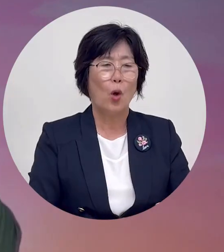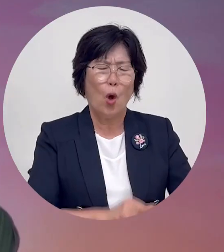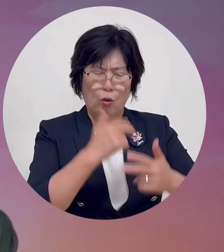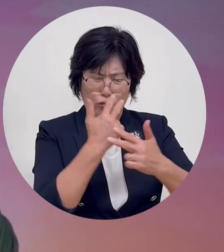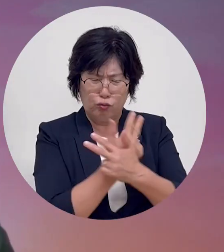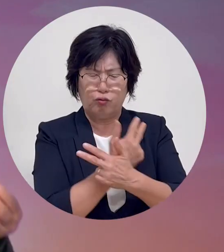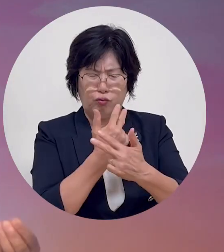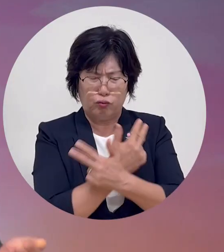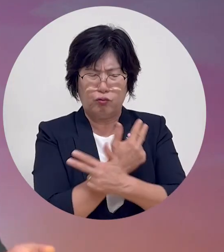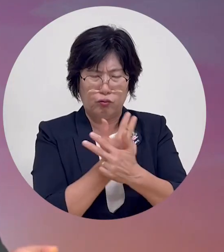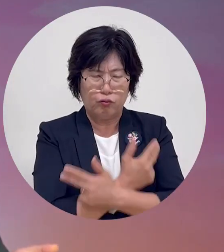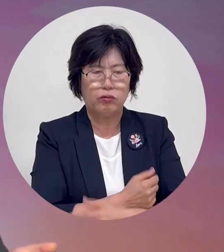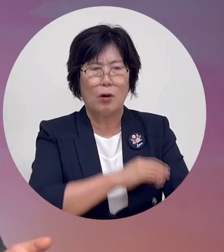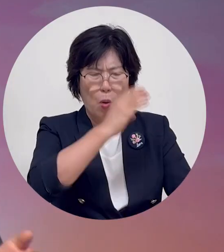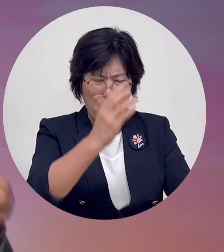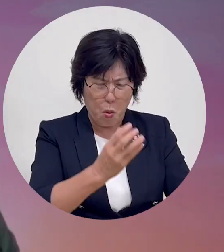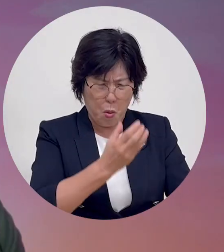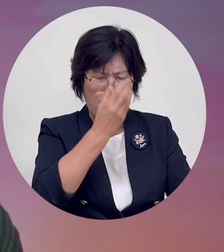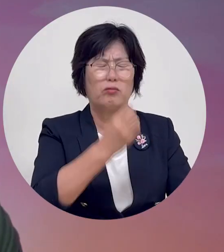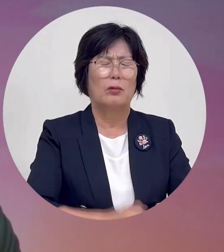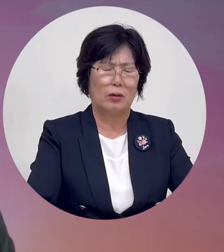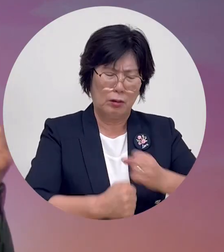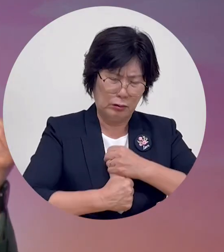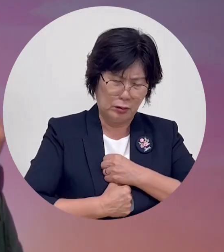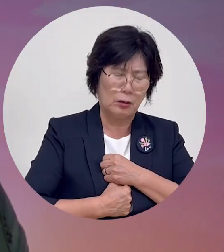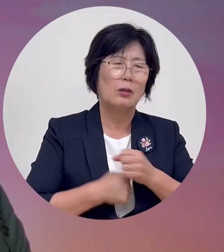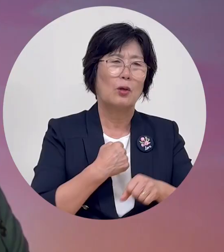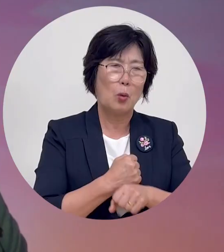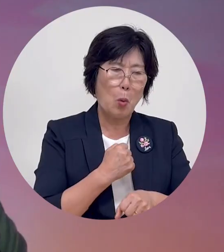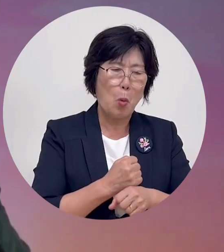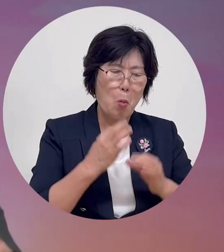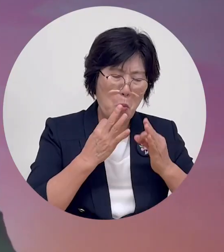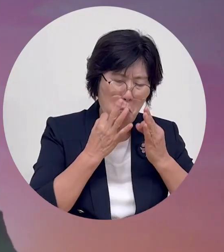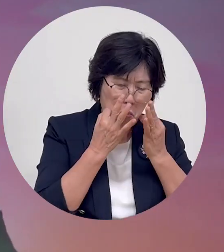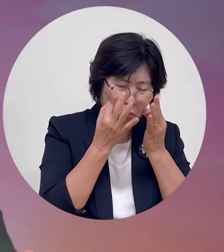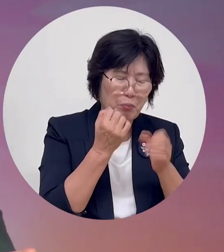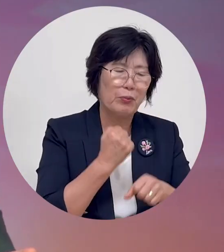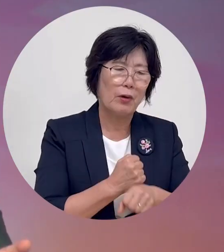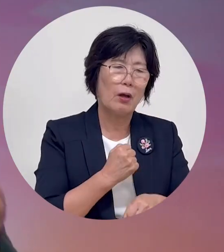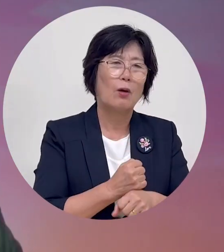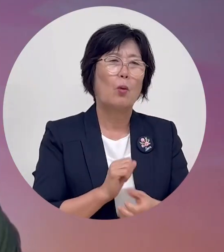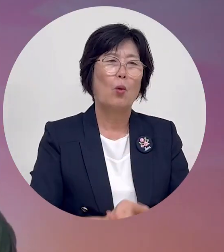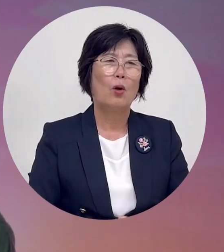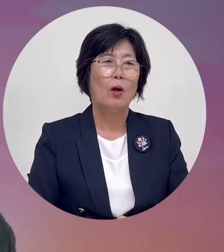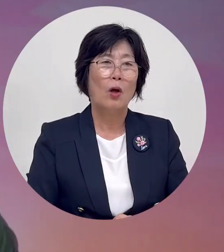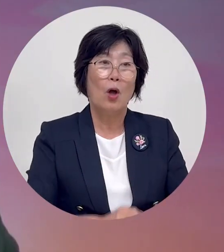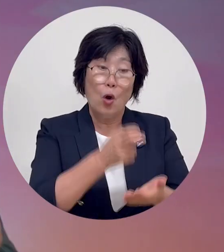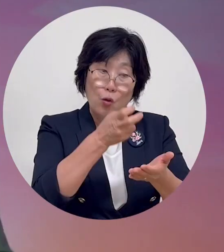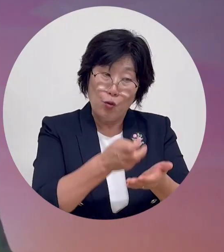주일도 거룩하게 지키려고 예를 쓸까요? 안 쓸까요? 율법 교사가?